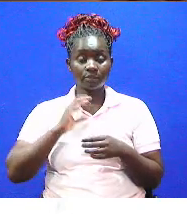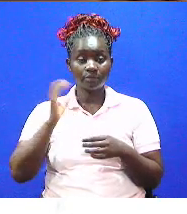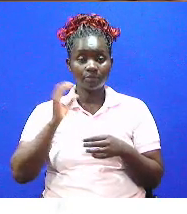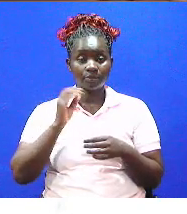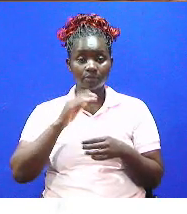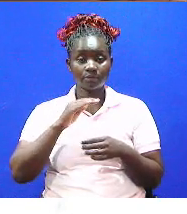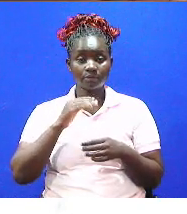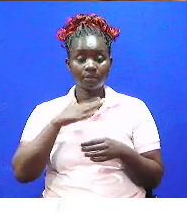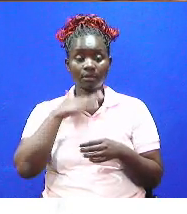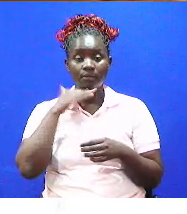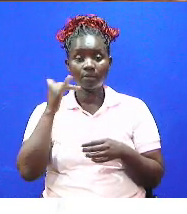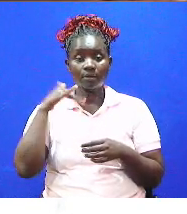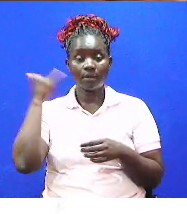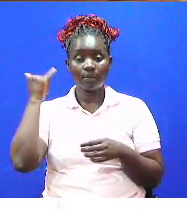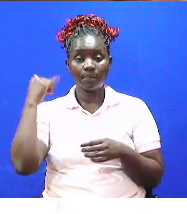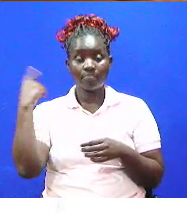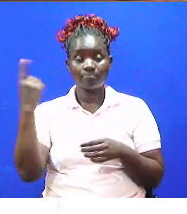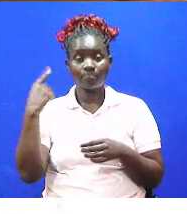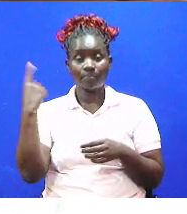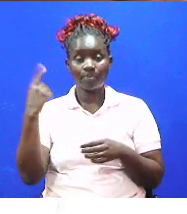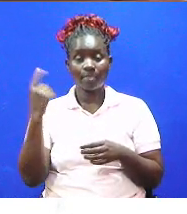jana kwa mkasa wa ndege.